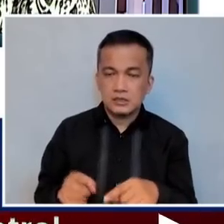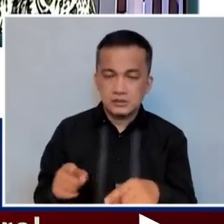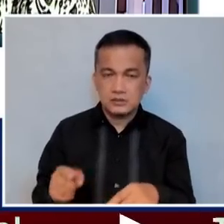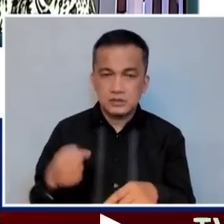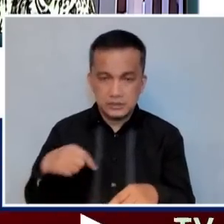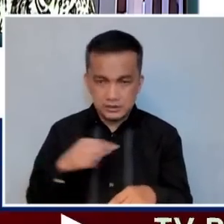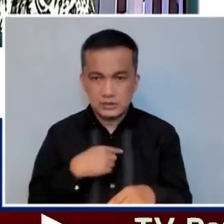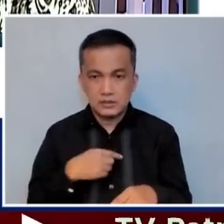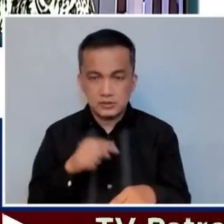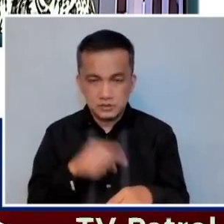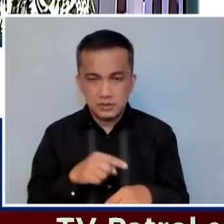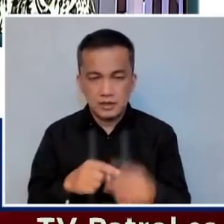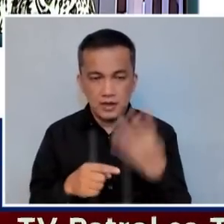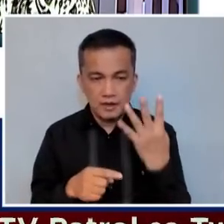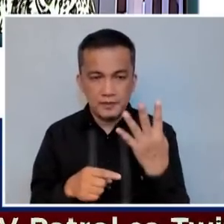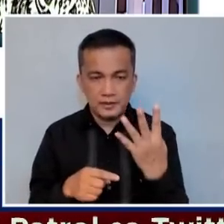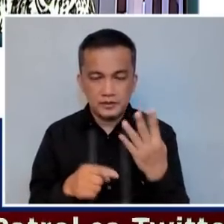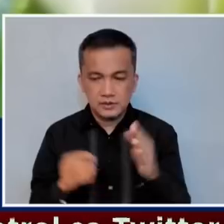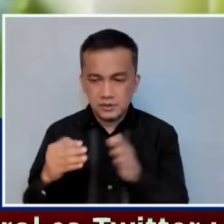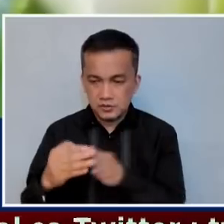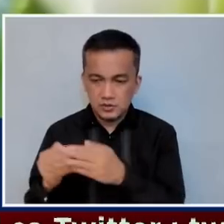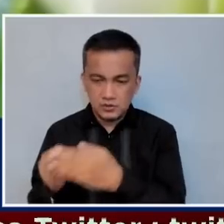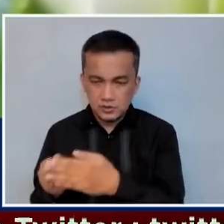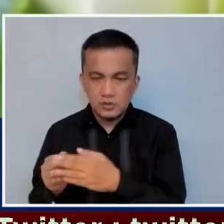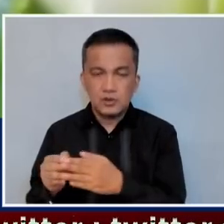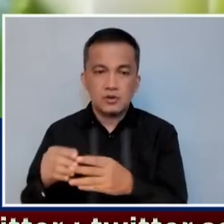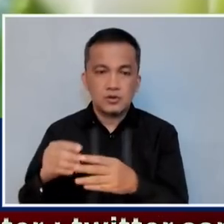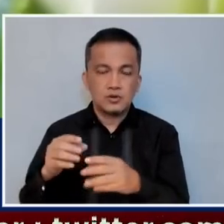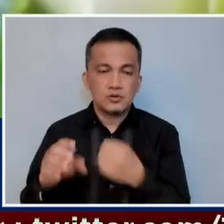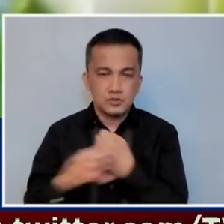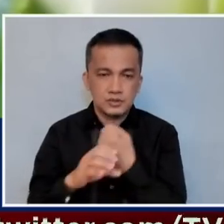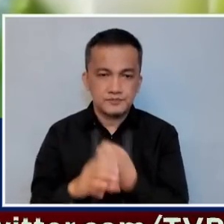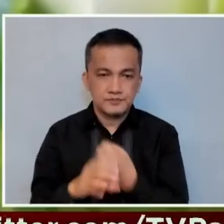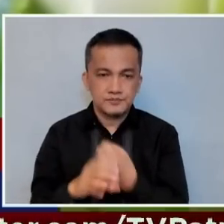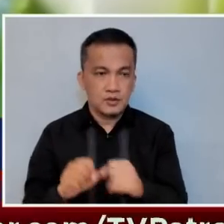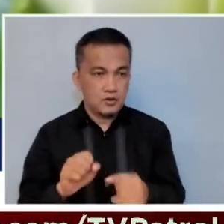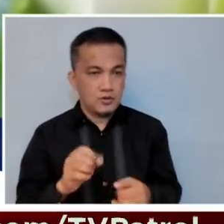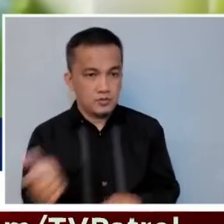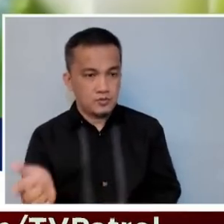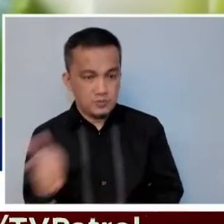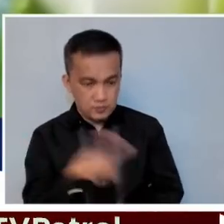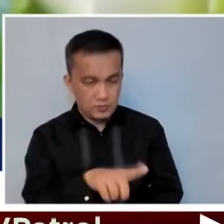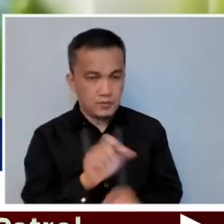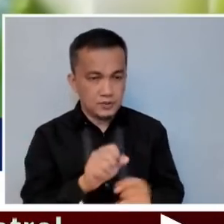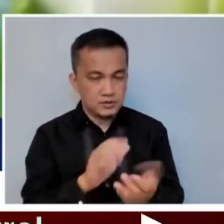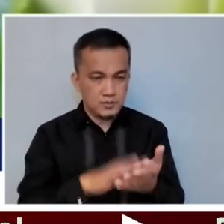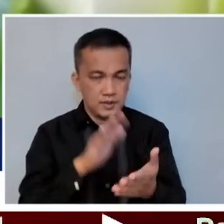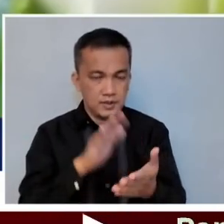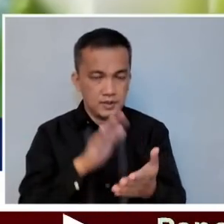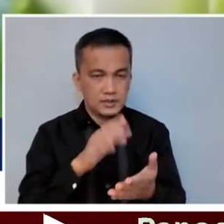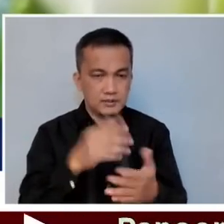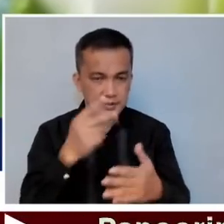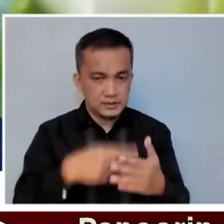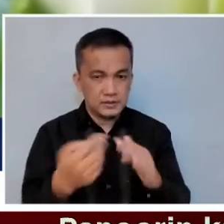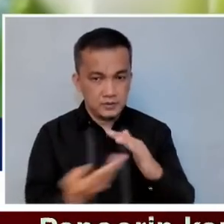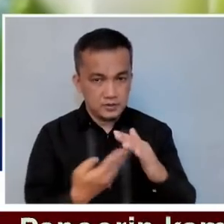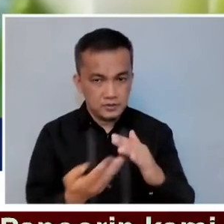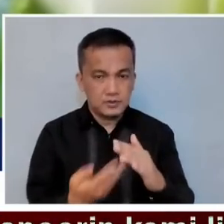hanggang sa kaya lang natin doon sa apat na sulok ng kontrata. Pwedeng tumaas yung presyo para sa consumer. At pwede ring magkaroon